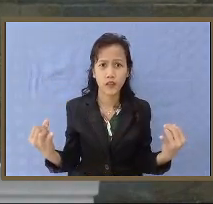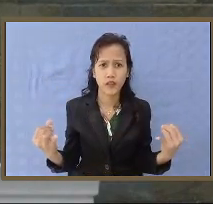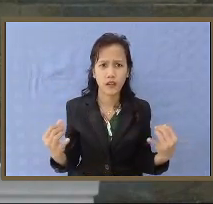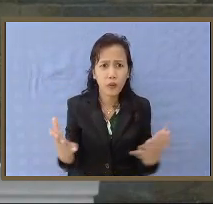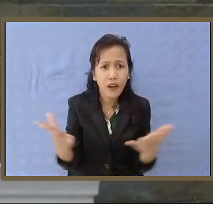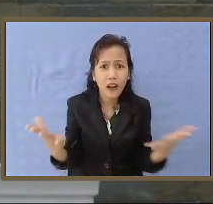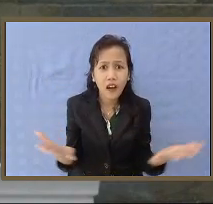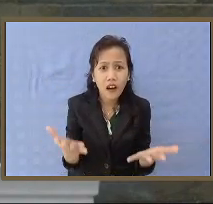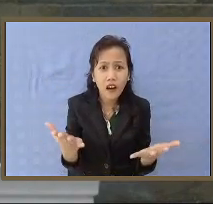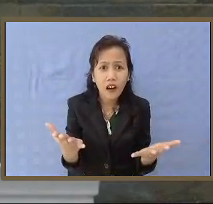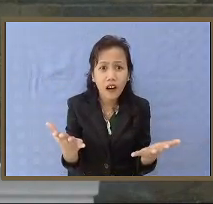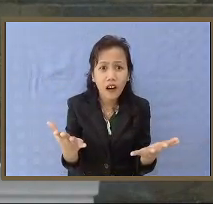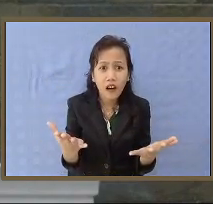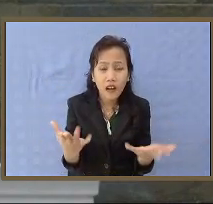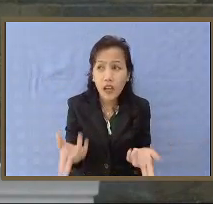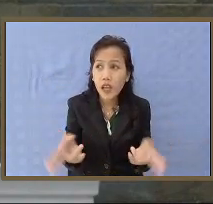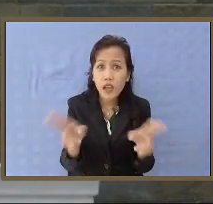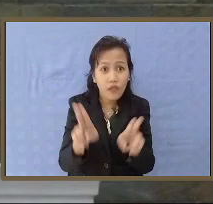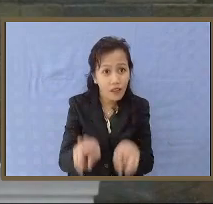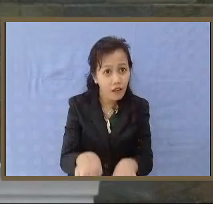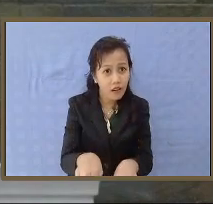Saan? Happenings?